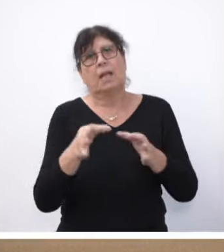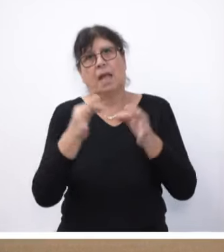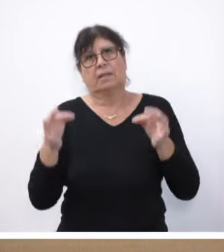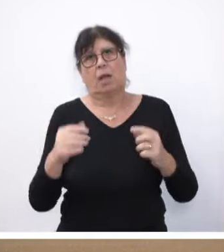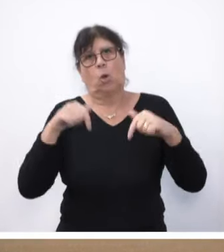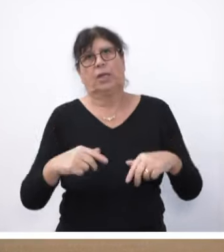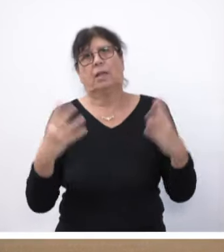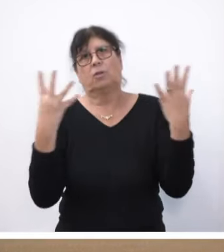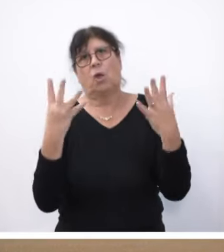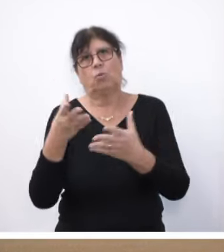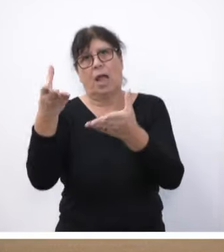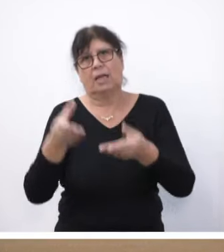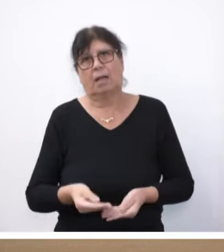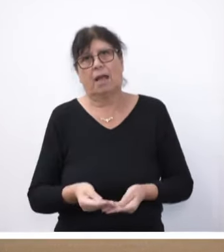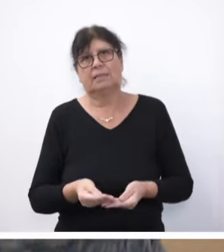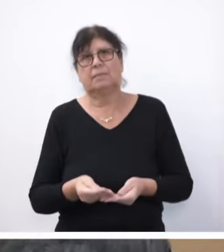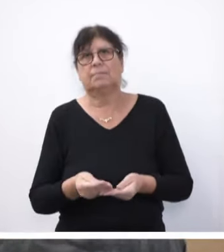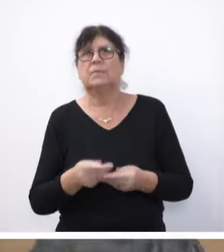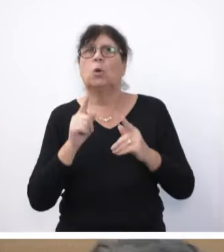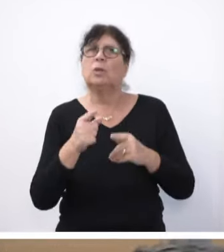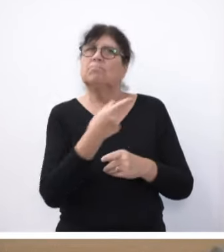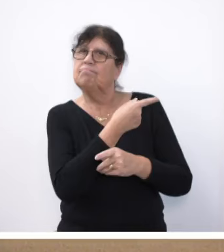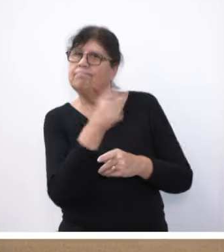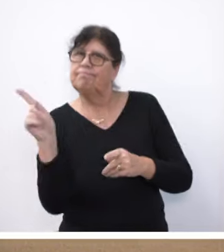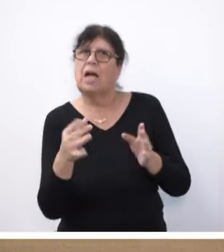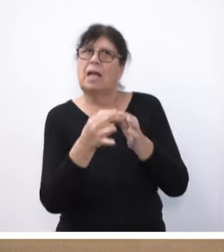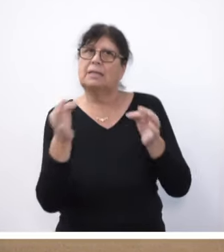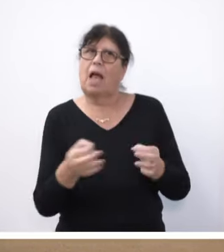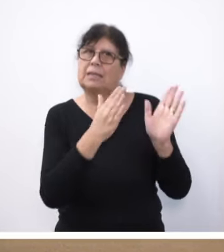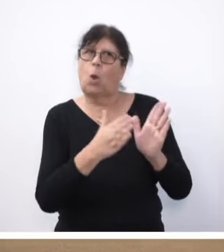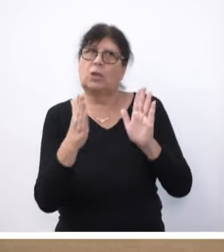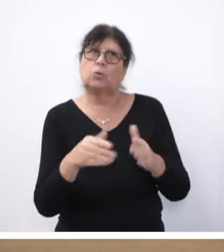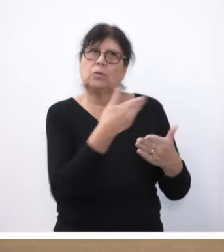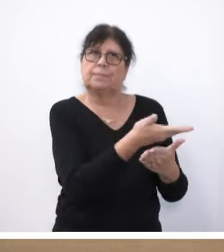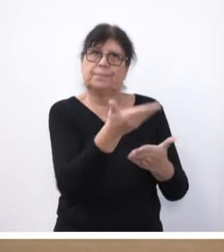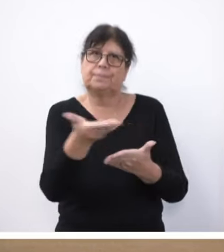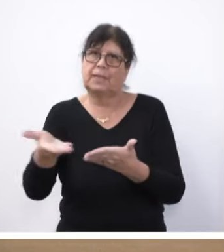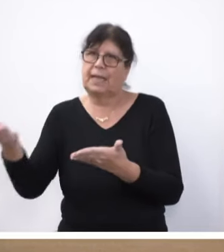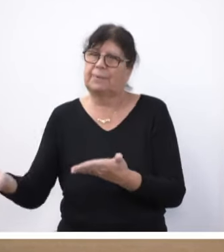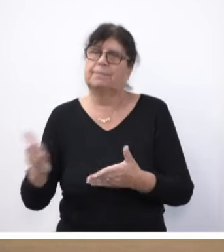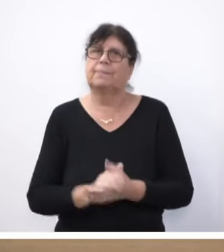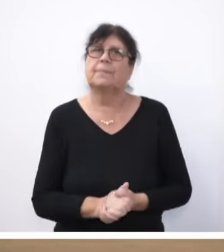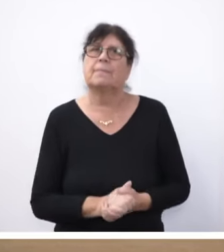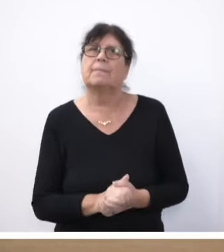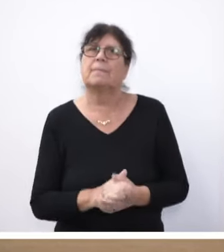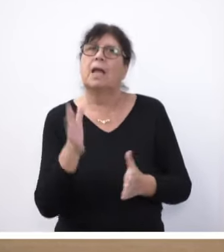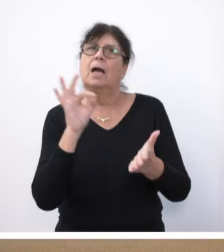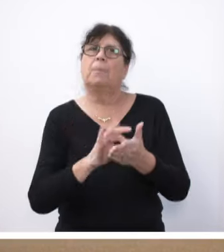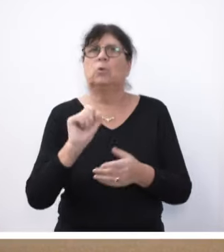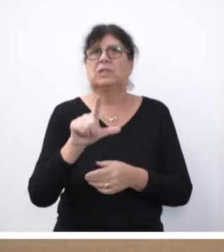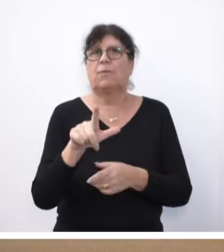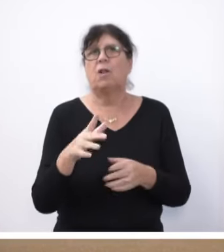für heute 9 Uhr einberufen und die Ihnen vorliegende Tagesordnung festgesetzt. Zu Punkt 12